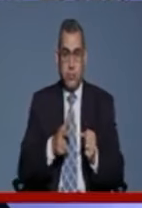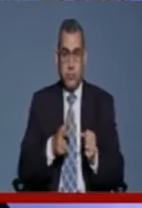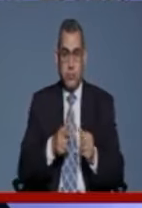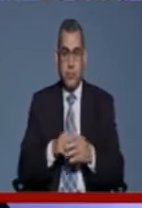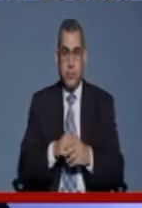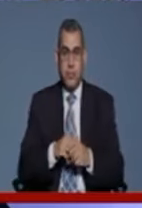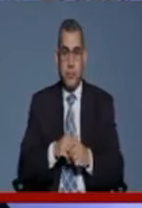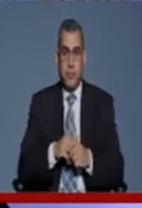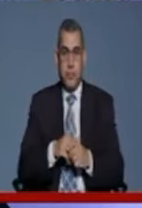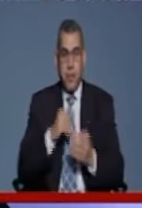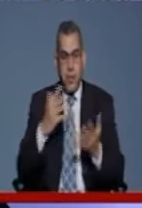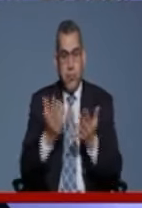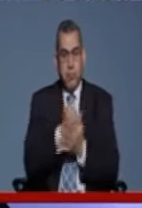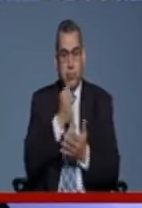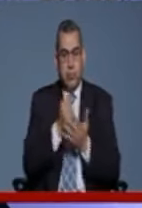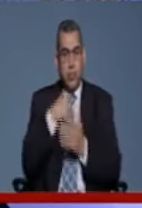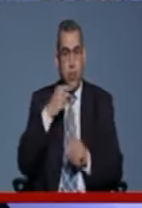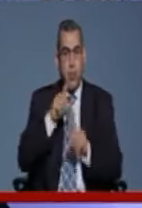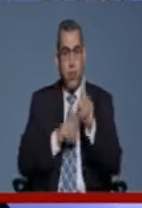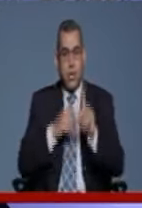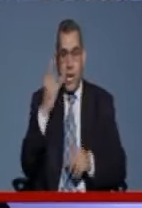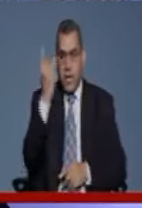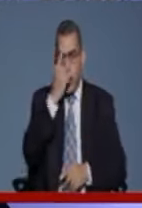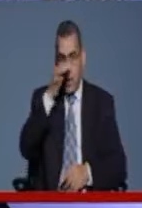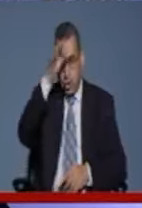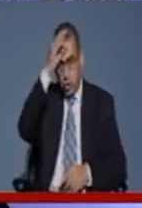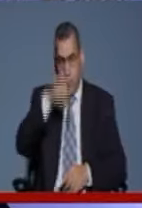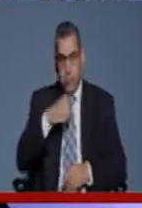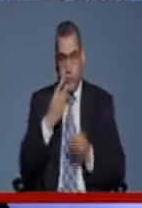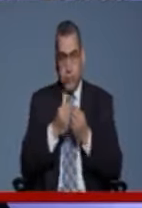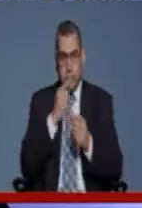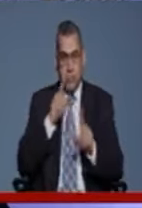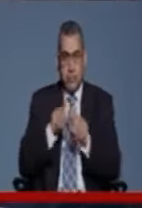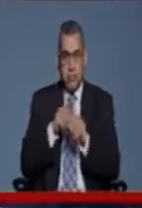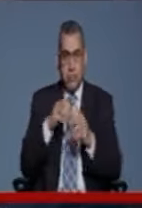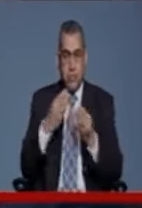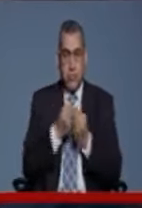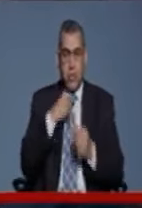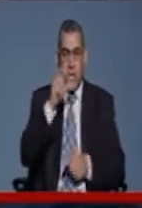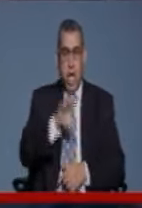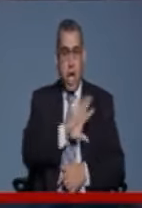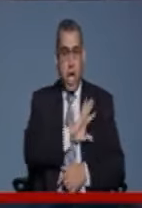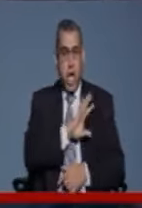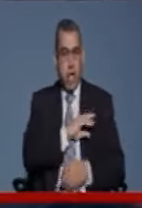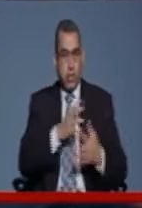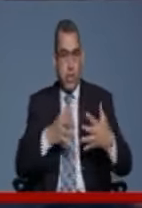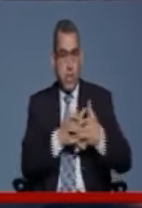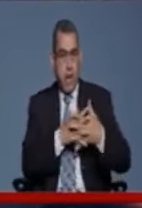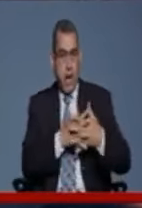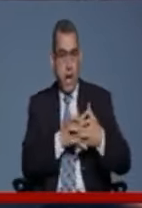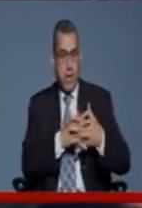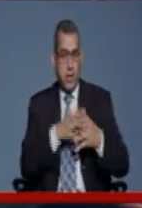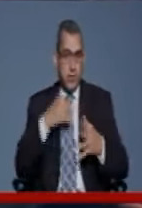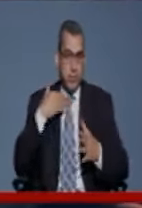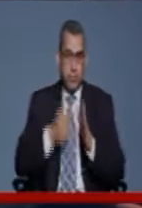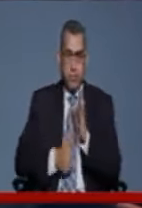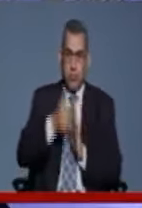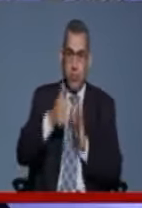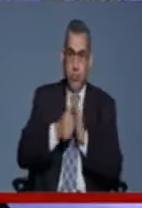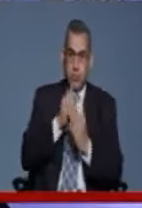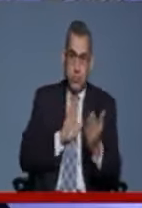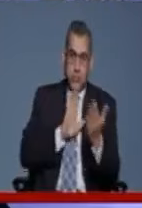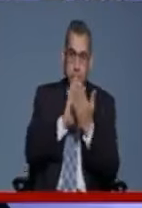ولقد حققت وزارة الداخلية إلى جانب رفقاء الدرب بقواتنا المسلحة نجاحات مؤكدة في مواجهة